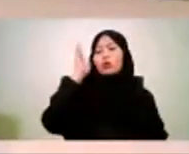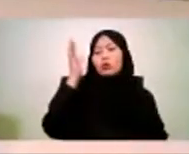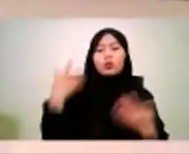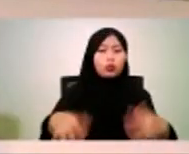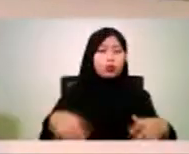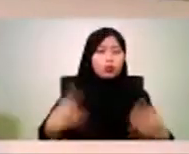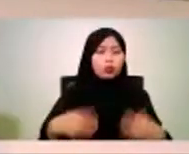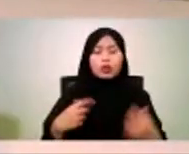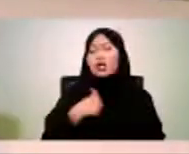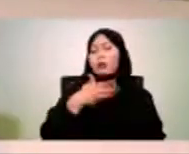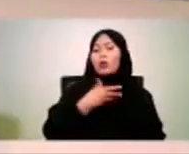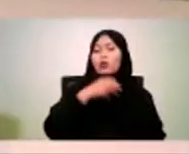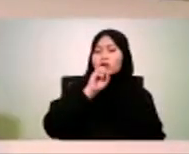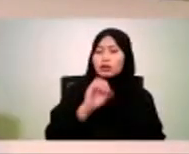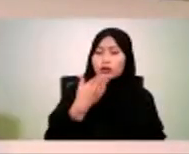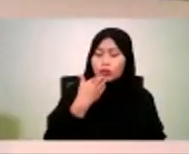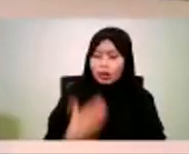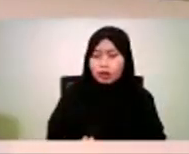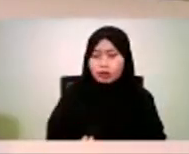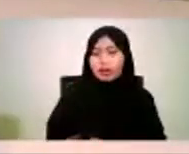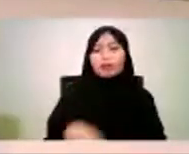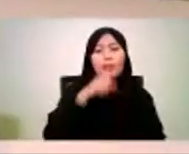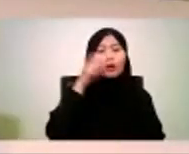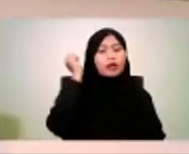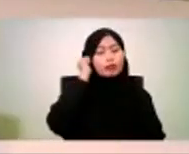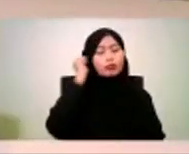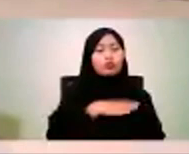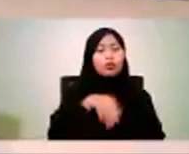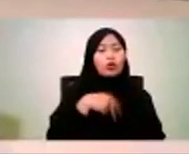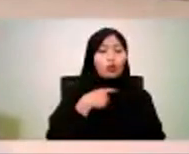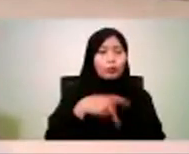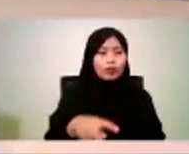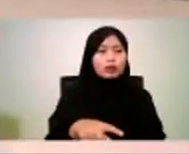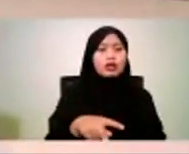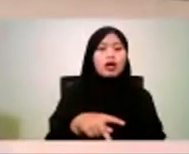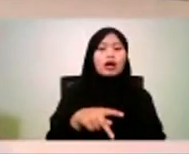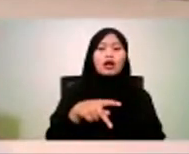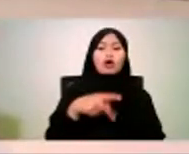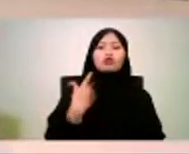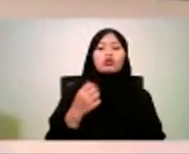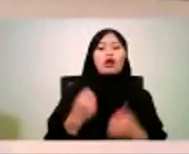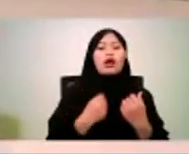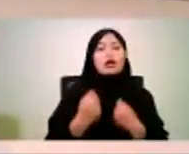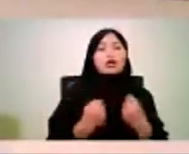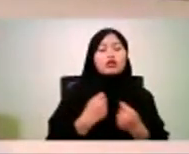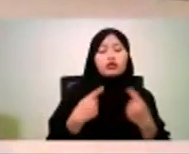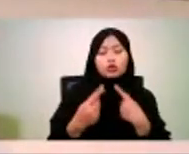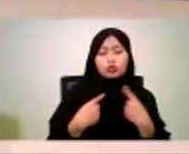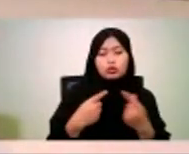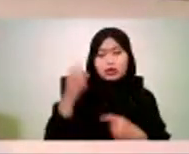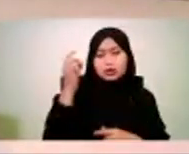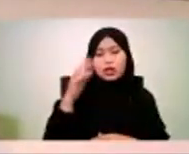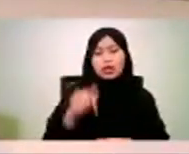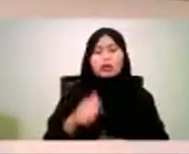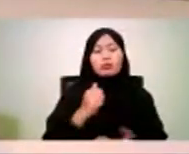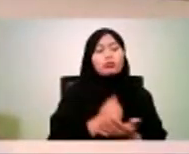dan juga saya ingin berterimakasih kepada bapak ibu peserta yang juga sudah aktif dalam diskusi kita siang harinya